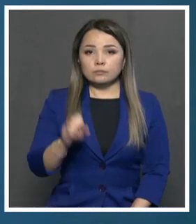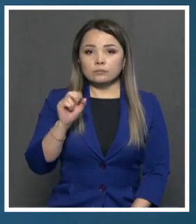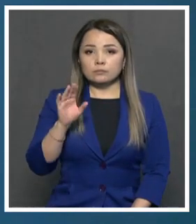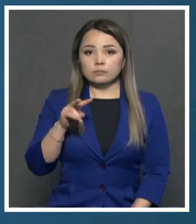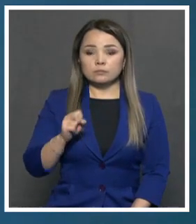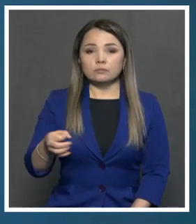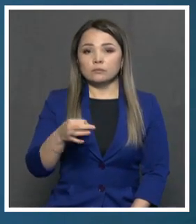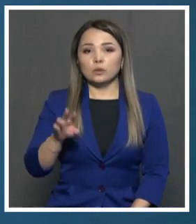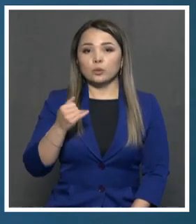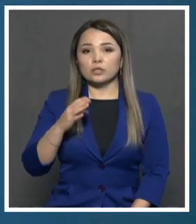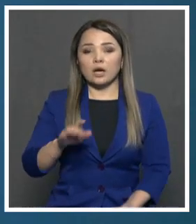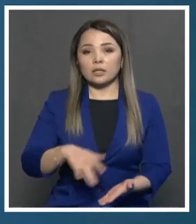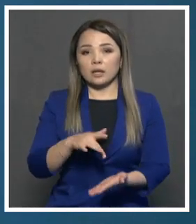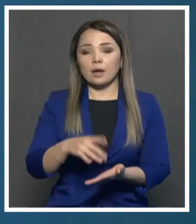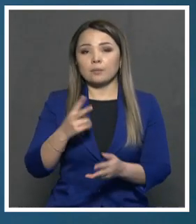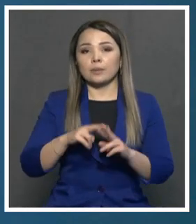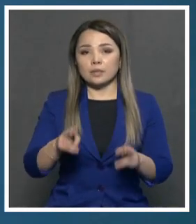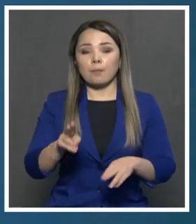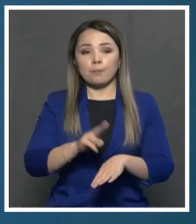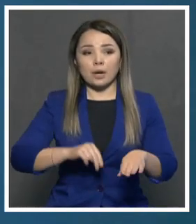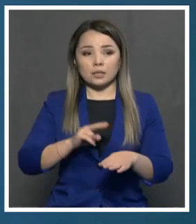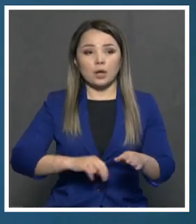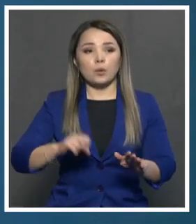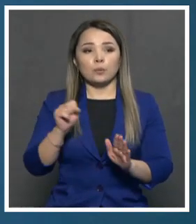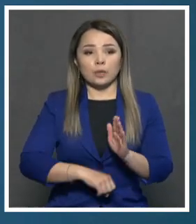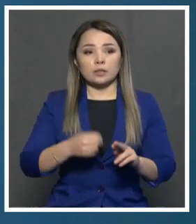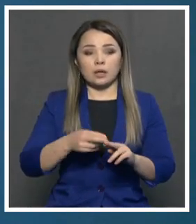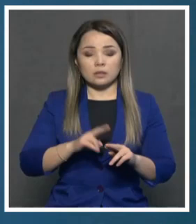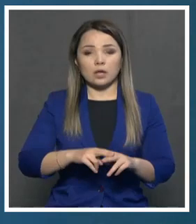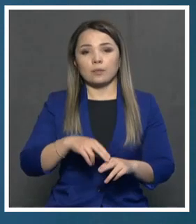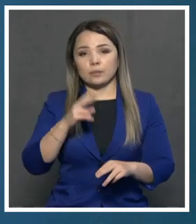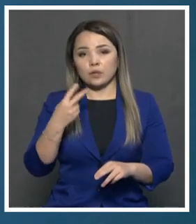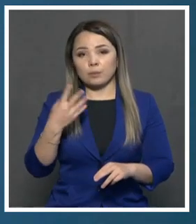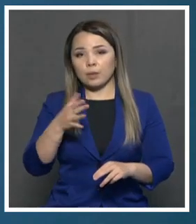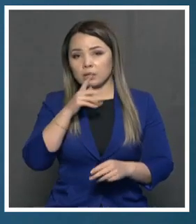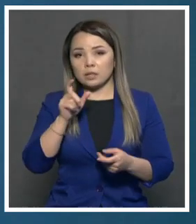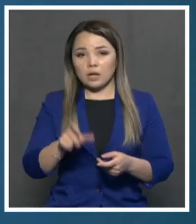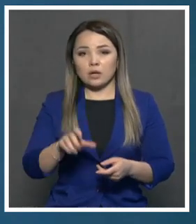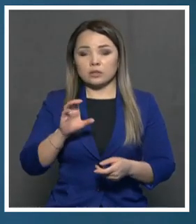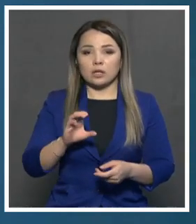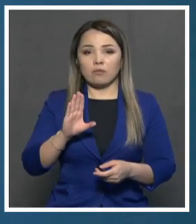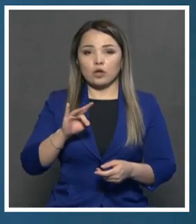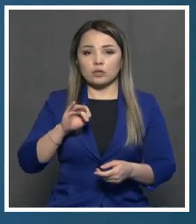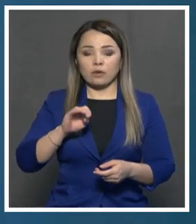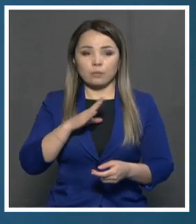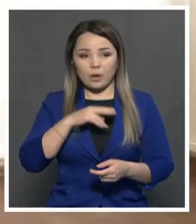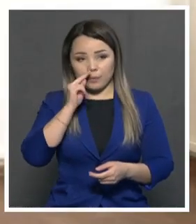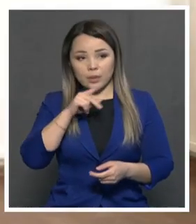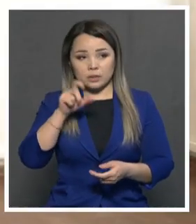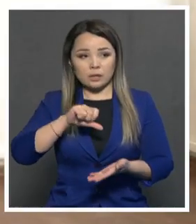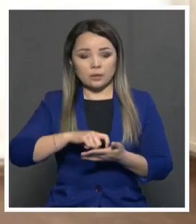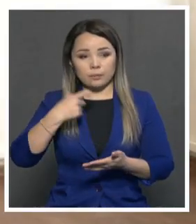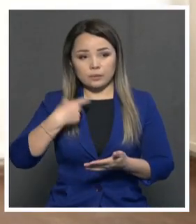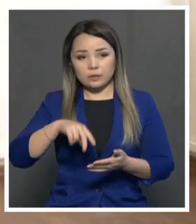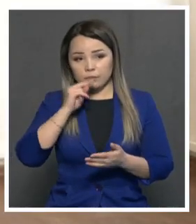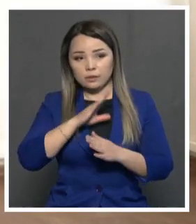Ақмола облысының Шучье қаласында екі бірдей полицейді қағып мерт қылған айыпталушы 25 жастағы Сергей Воронцов 15 жылға сотталды. Айыпталушы өз кінәсін